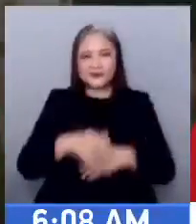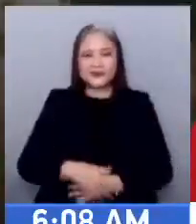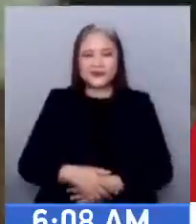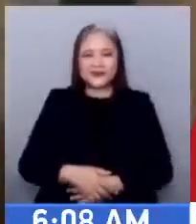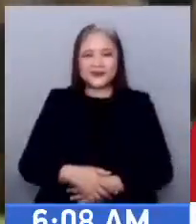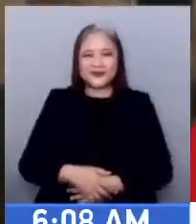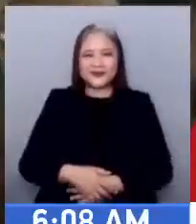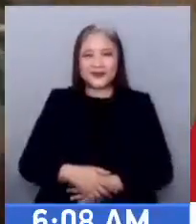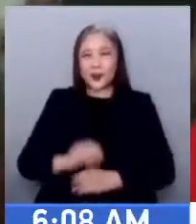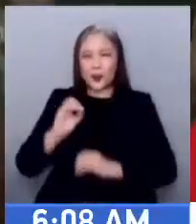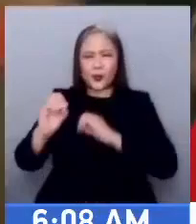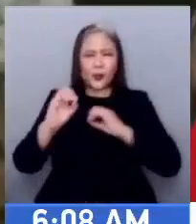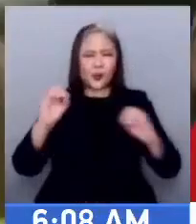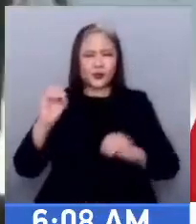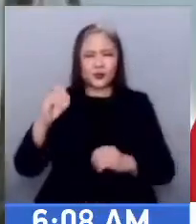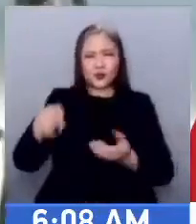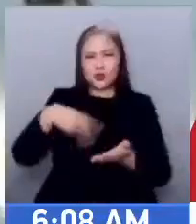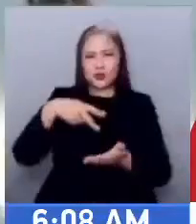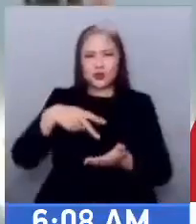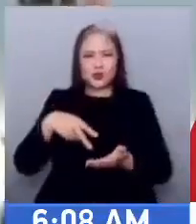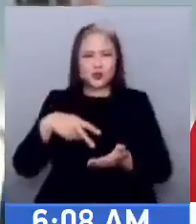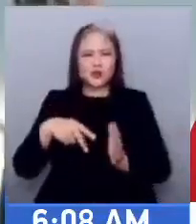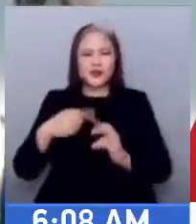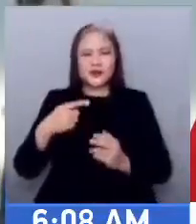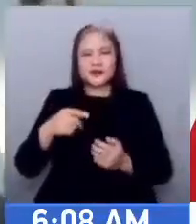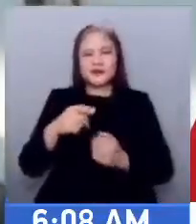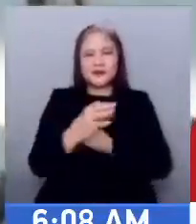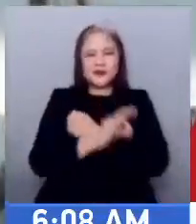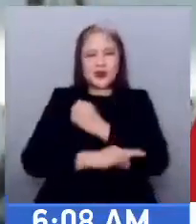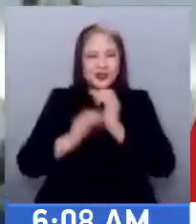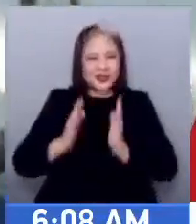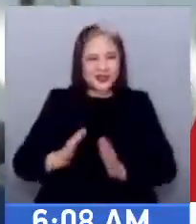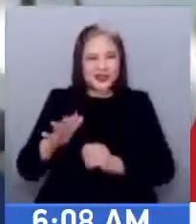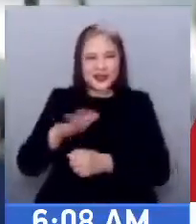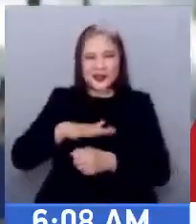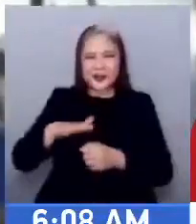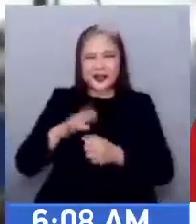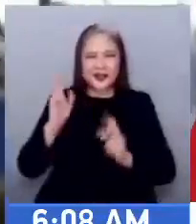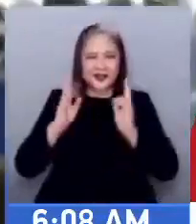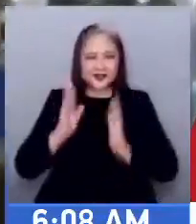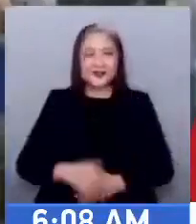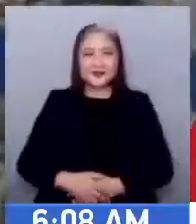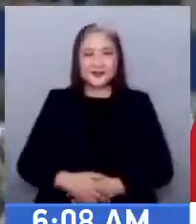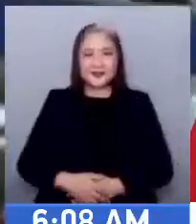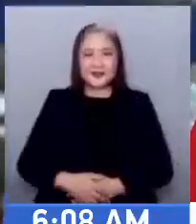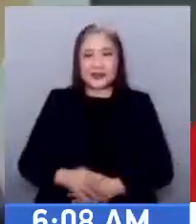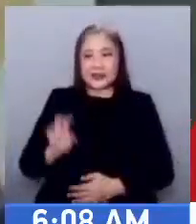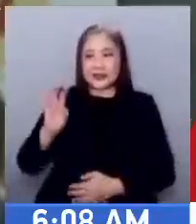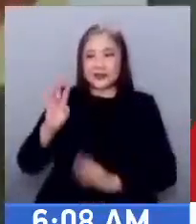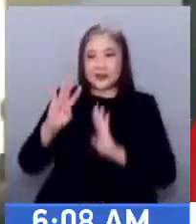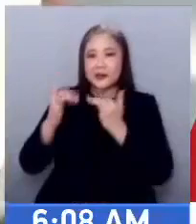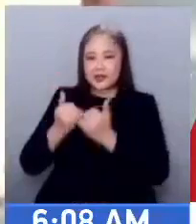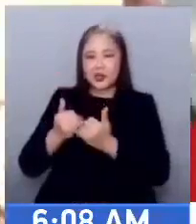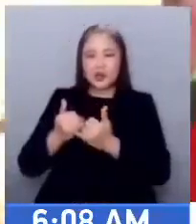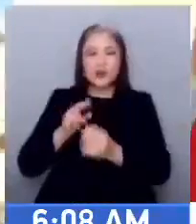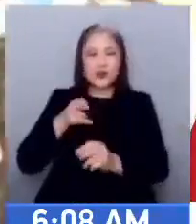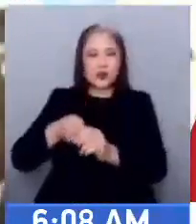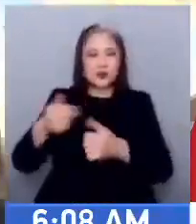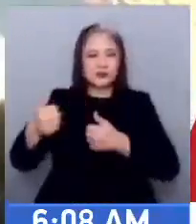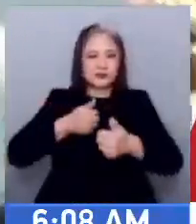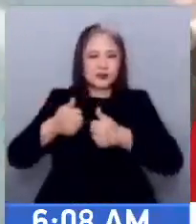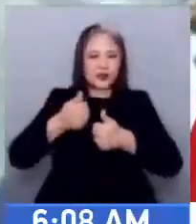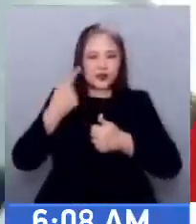ang mga local at foreign guests. 17 barangays ang kalahok sa street and arena dance competition. Nagpabunggahan sila